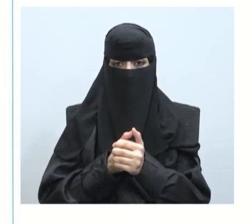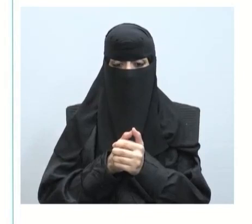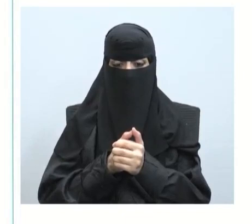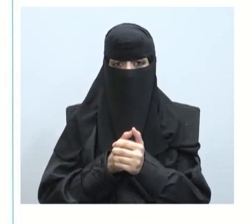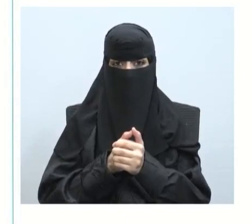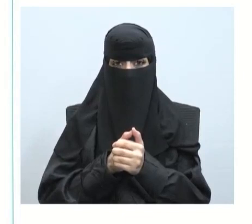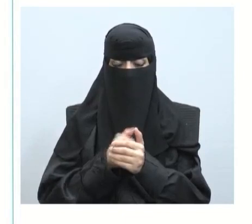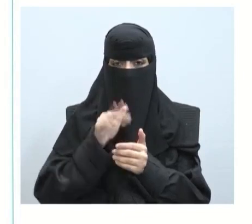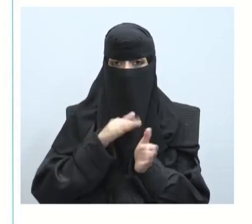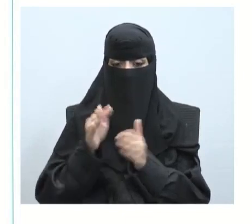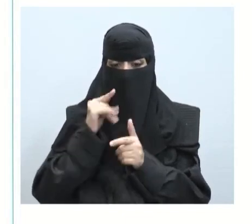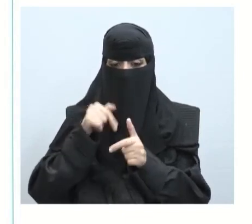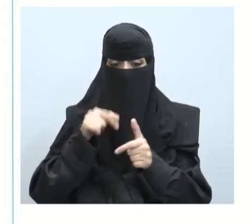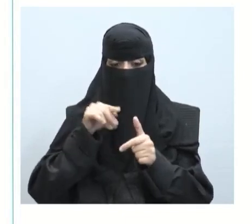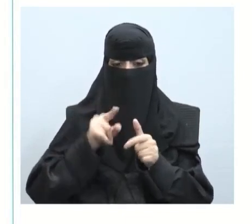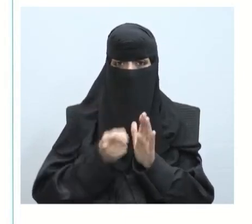New Connection